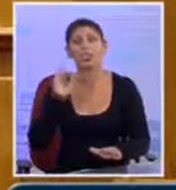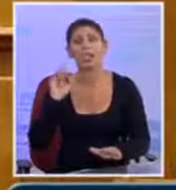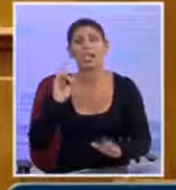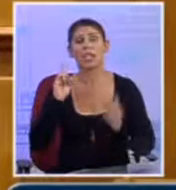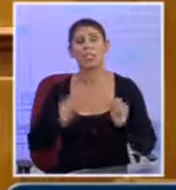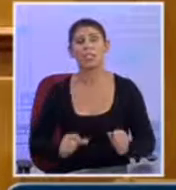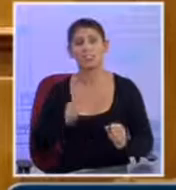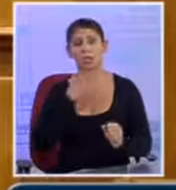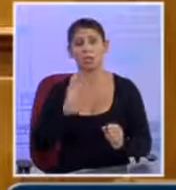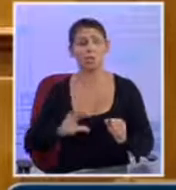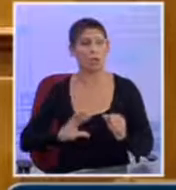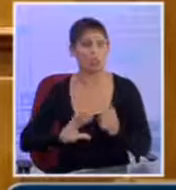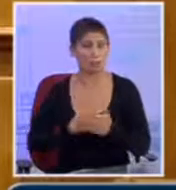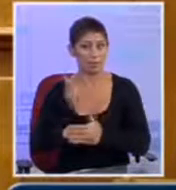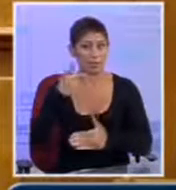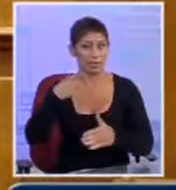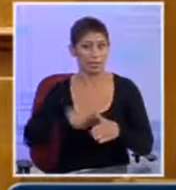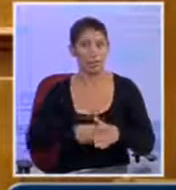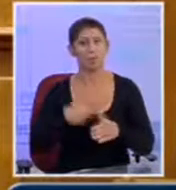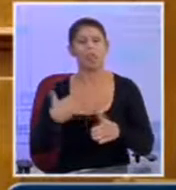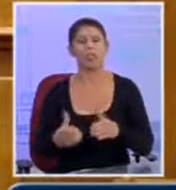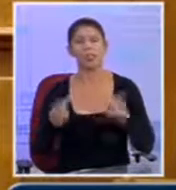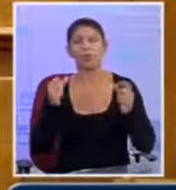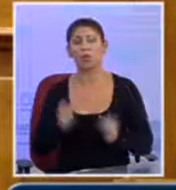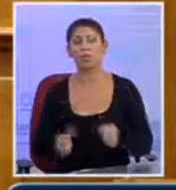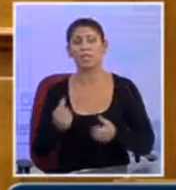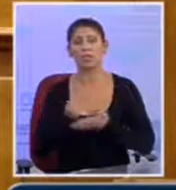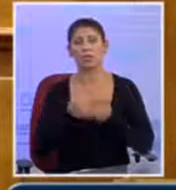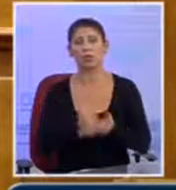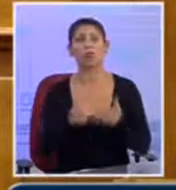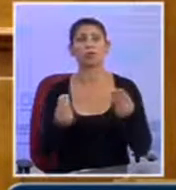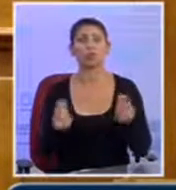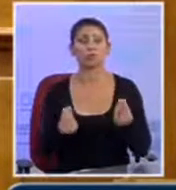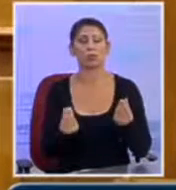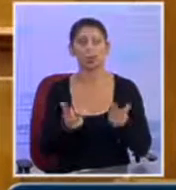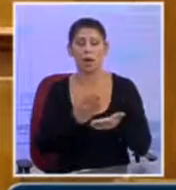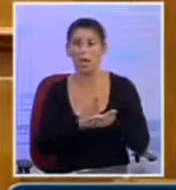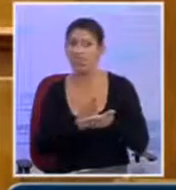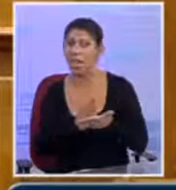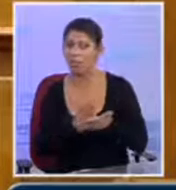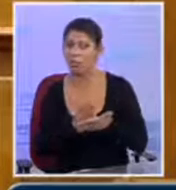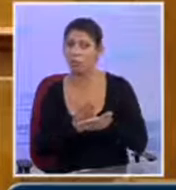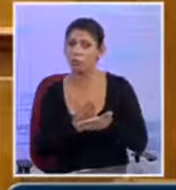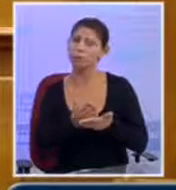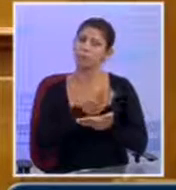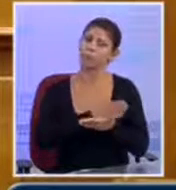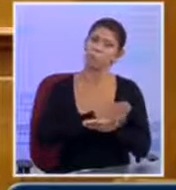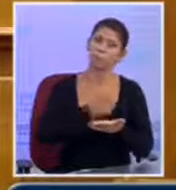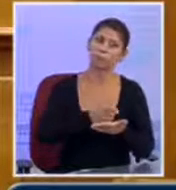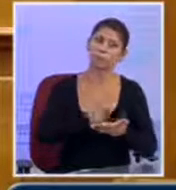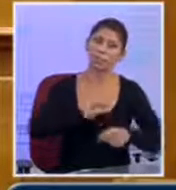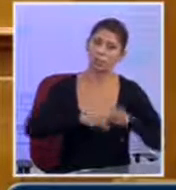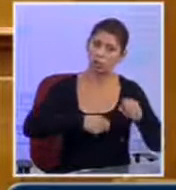βασικό λόγο. Η αναπτυξιακή τράπεζα θα αποτελέσει το βασικό χρηματοδοτικό εργαλείο ενδιάμεσο ανάμεσα στην